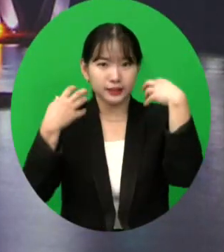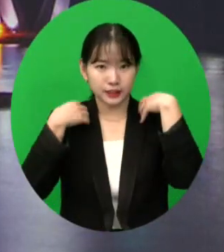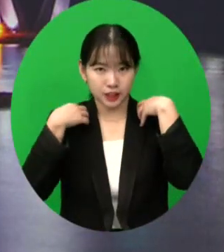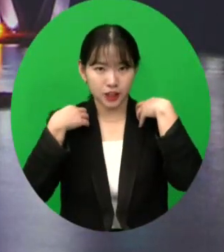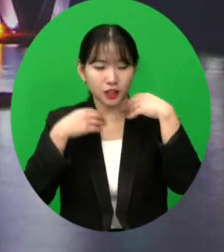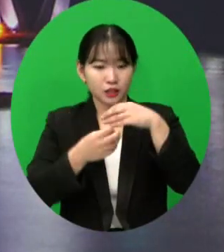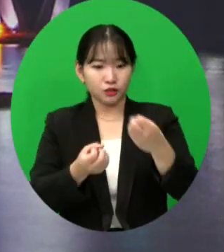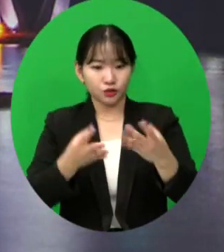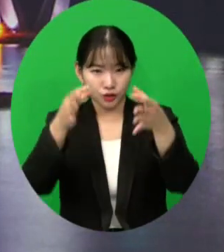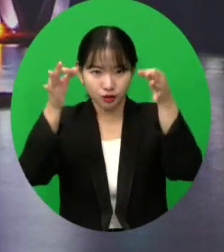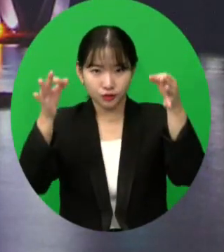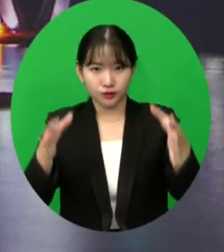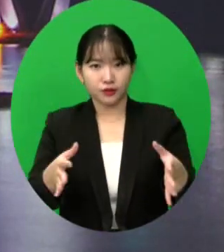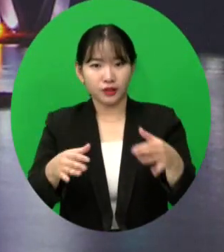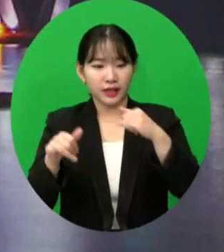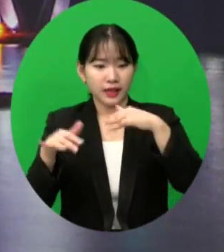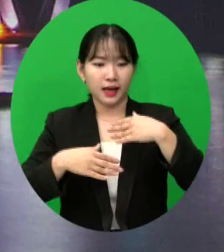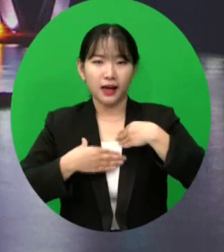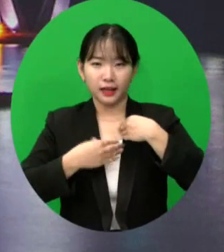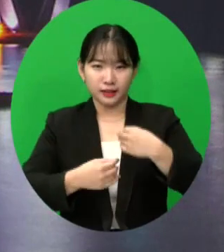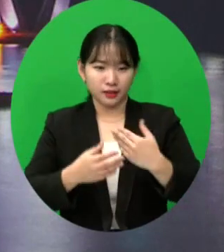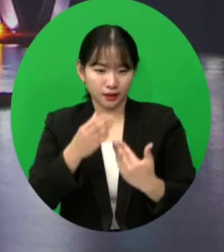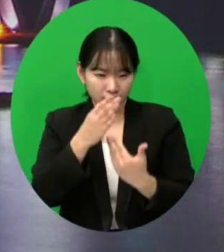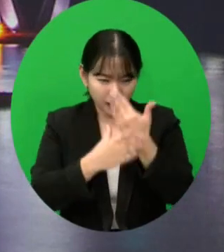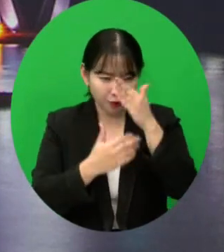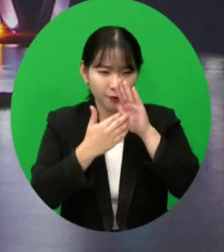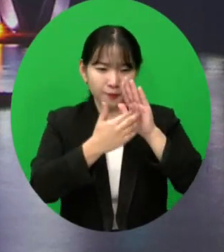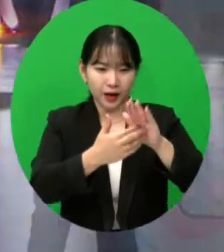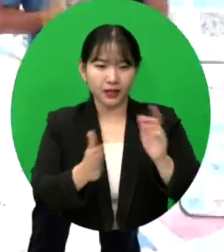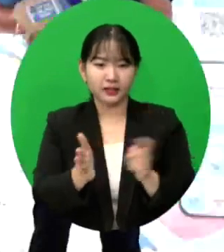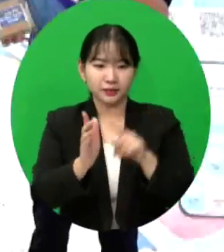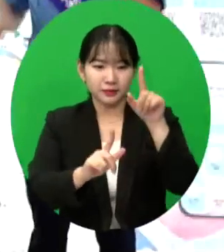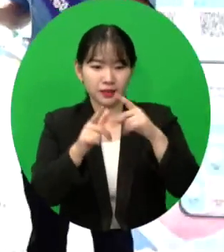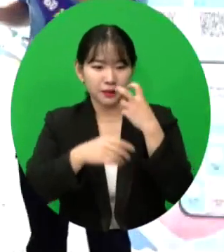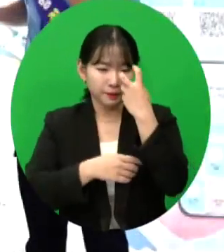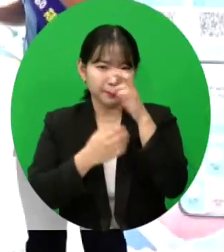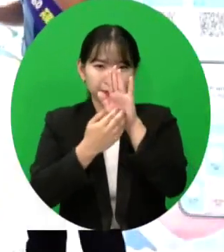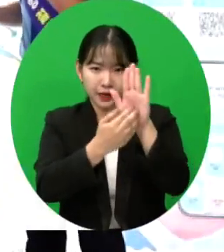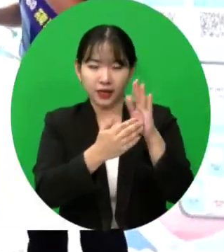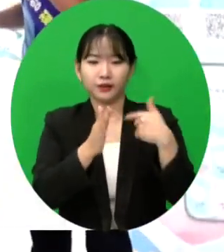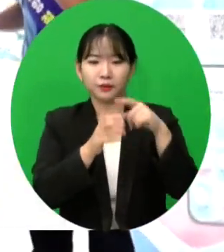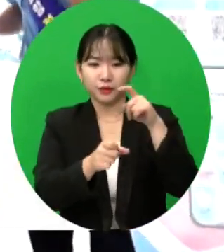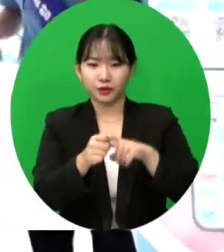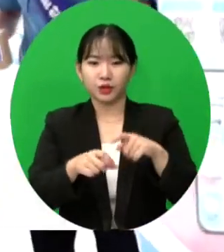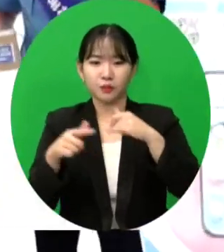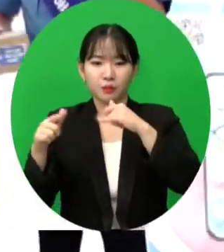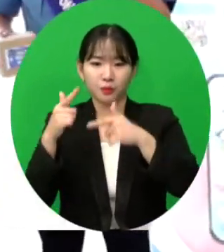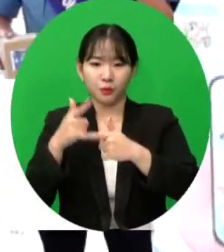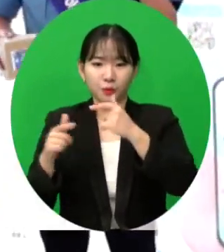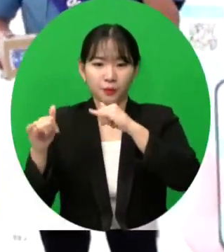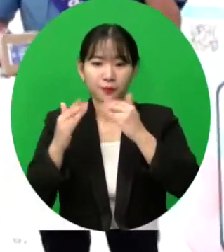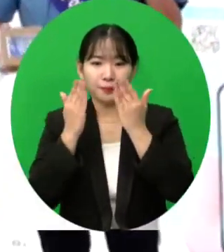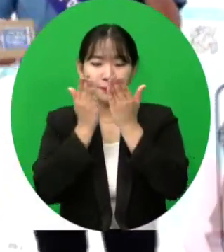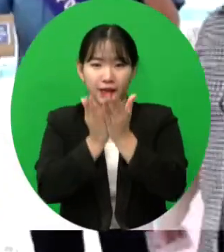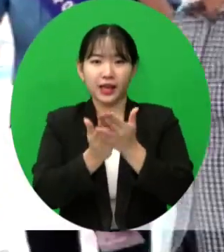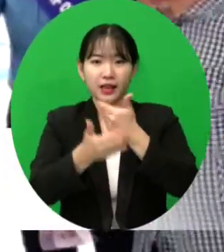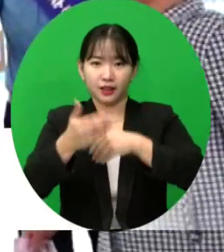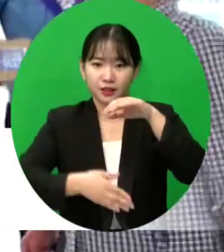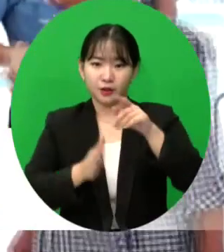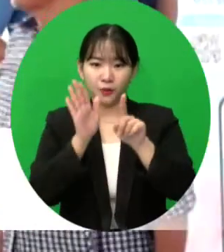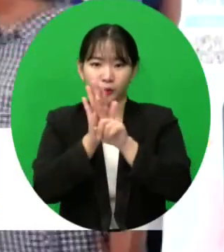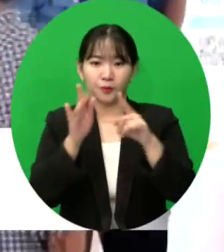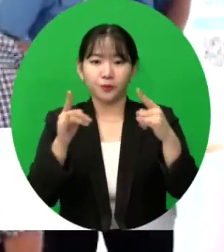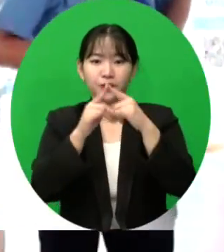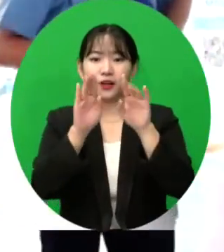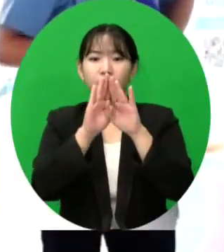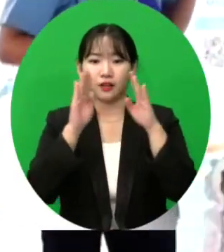서해지방해양경찰청에 추석 연휴 동안 해양 안전사고와 응급 상황을 예방하기 위해 목포 연안 여객선 터미널에서 홍보